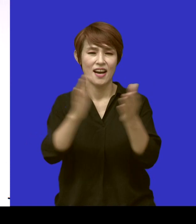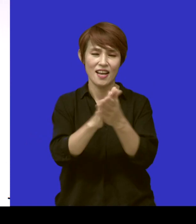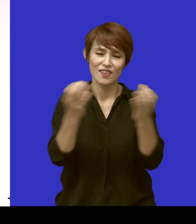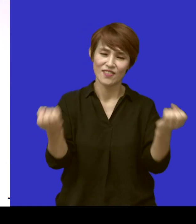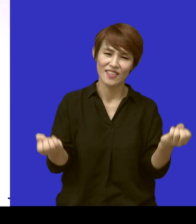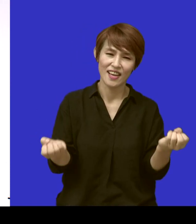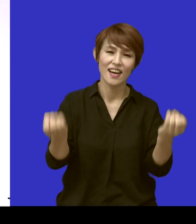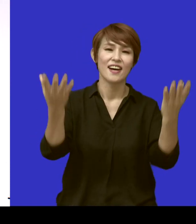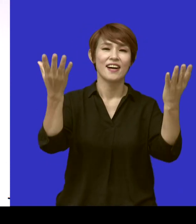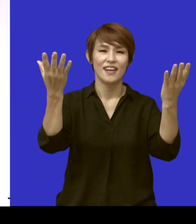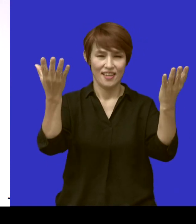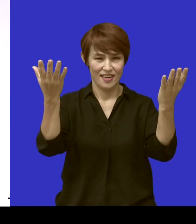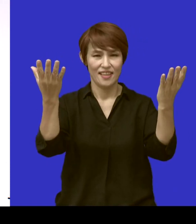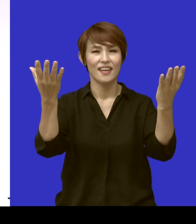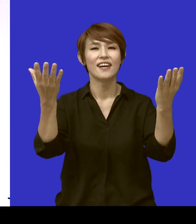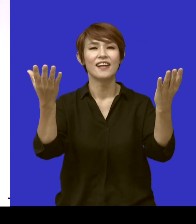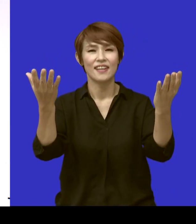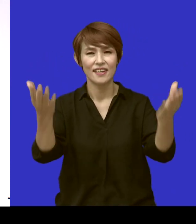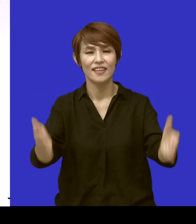할렐루야.